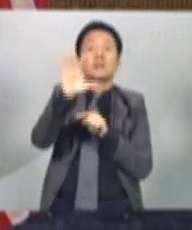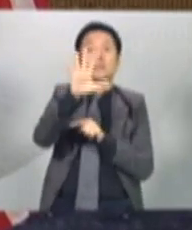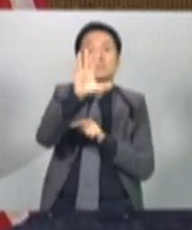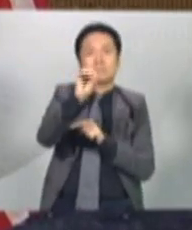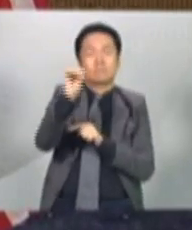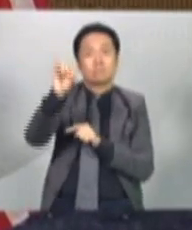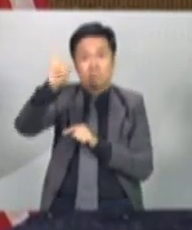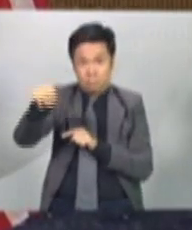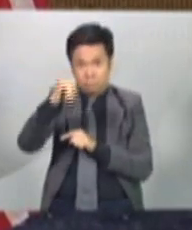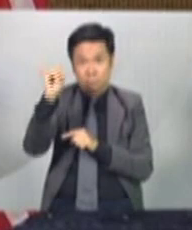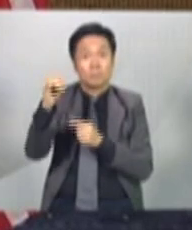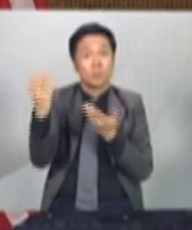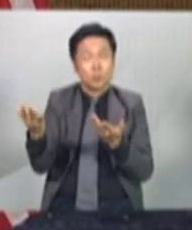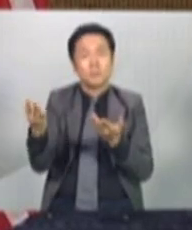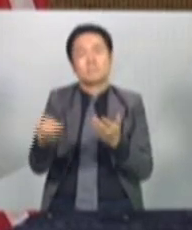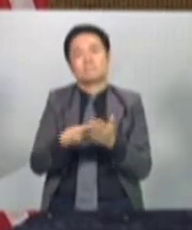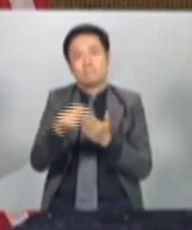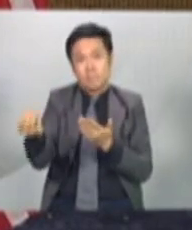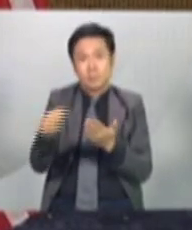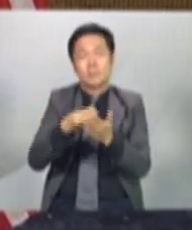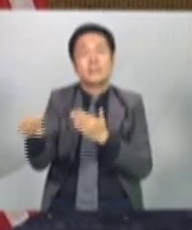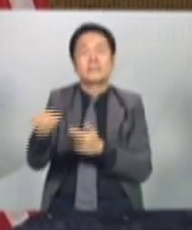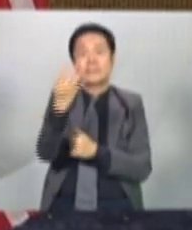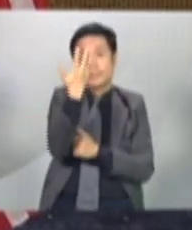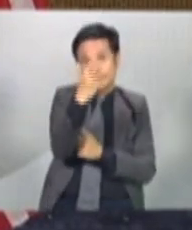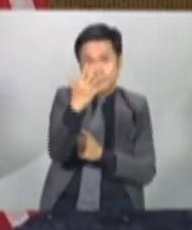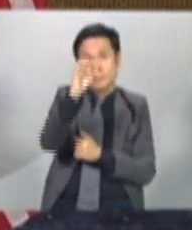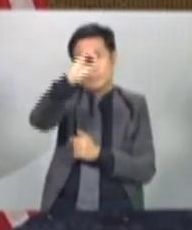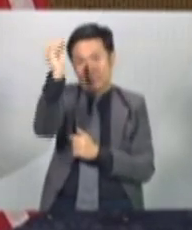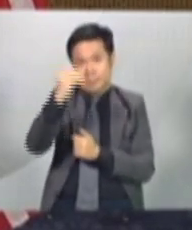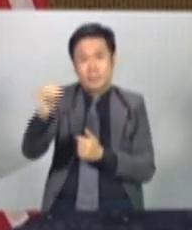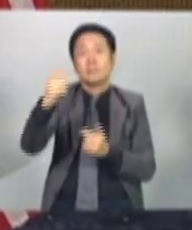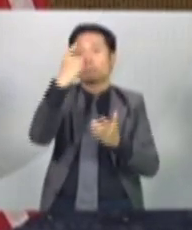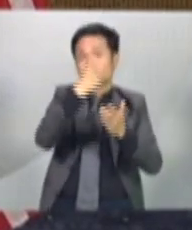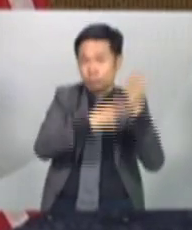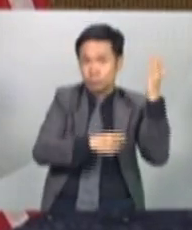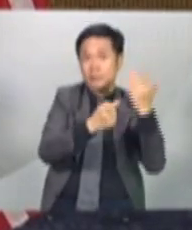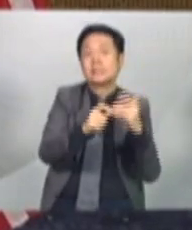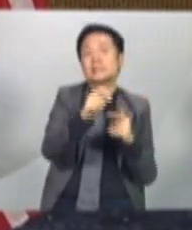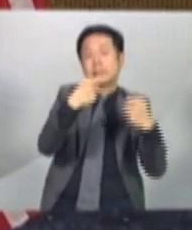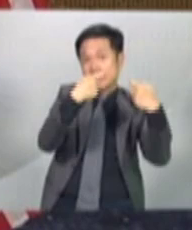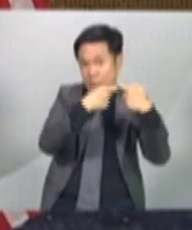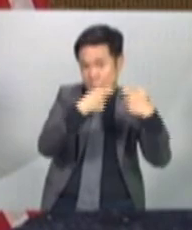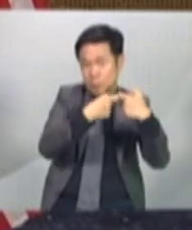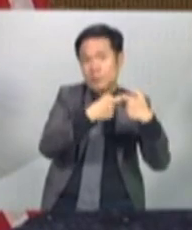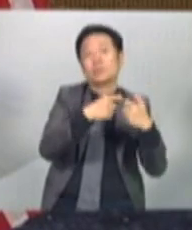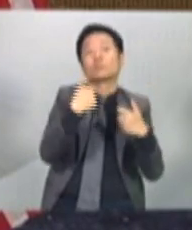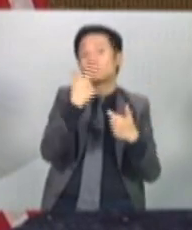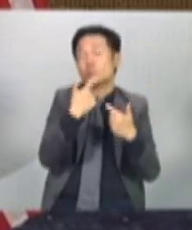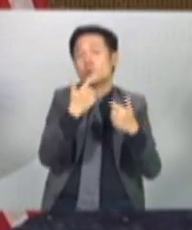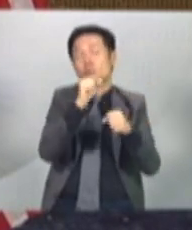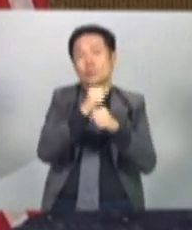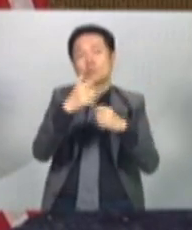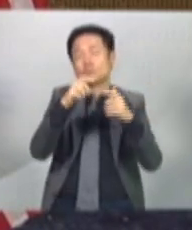bagi tujuan pemberian discount 15100 ke atas Bil elektrik sekto pelancongan dan